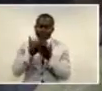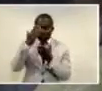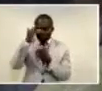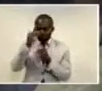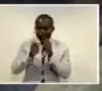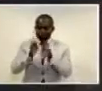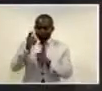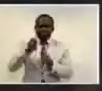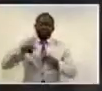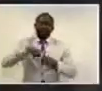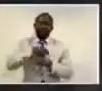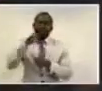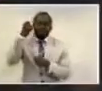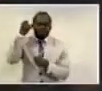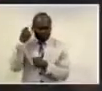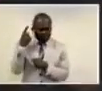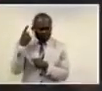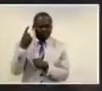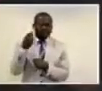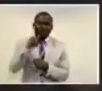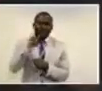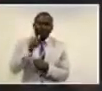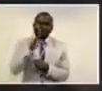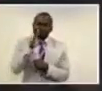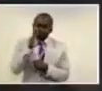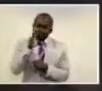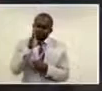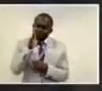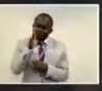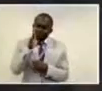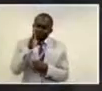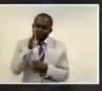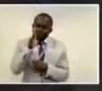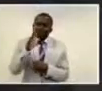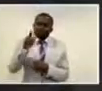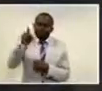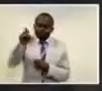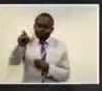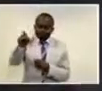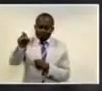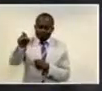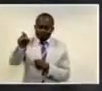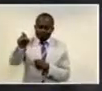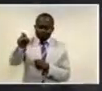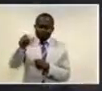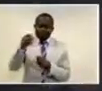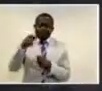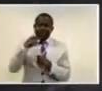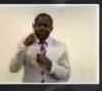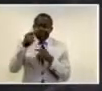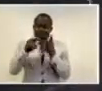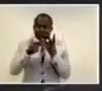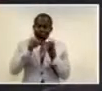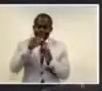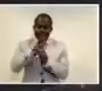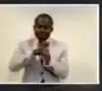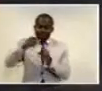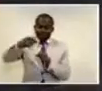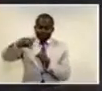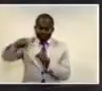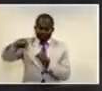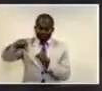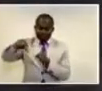ikintu ibyo twabyumvise ibyo ntabwo tubitindaho uriya ndabona asa n'uvugira ibintu bituzuza